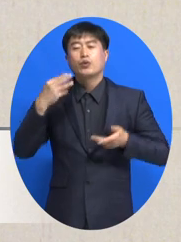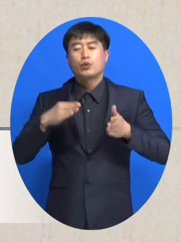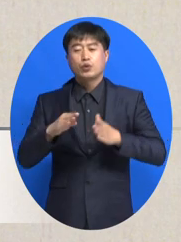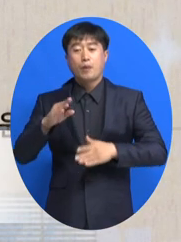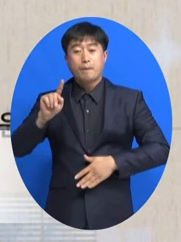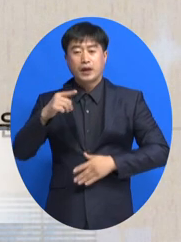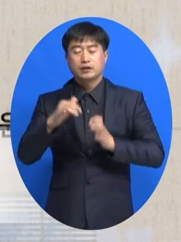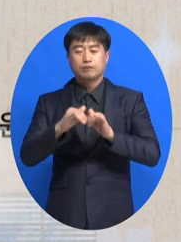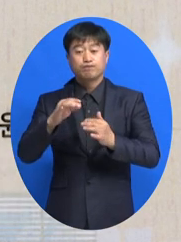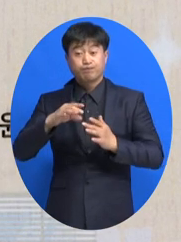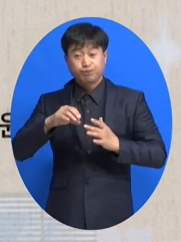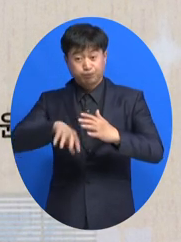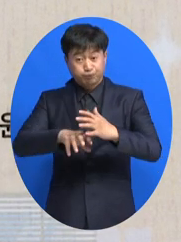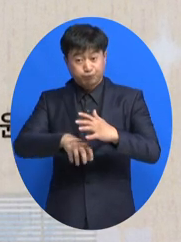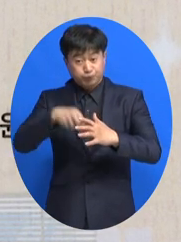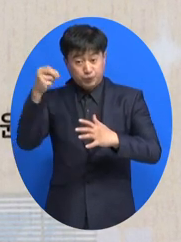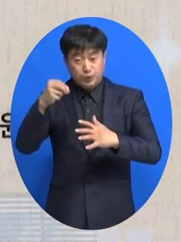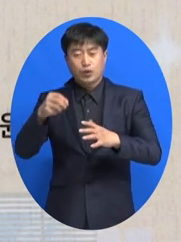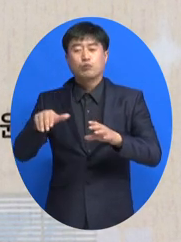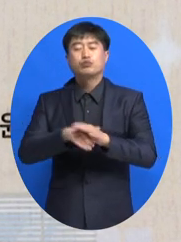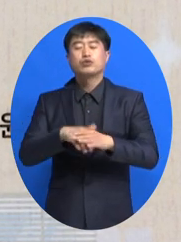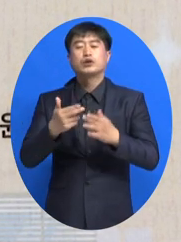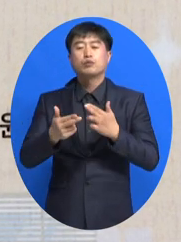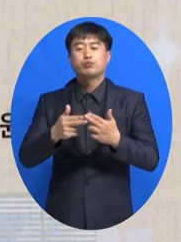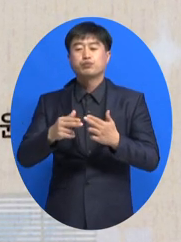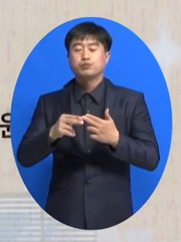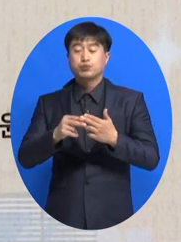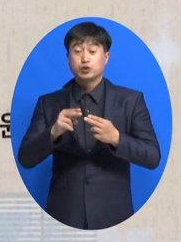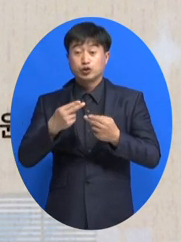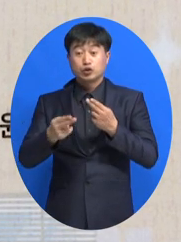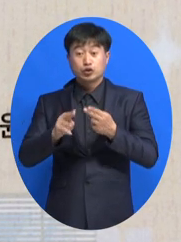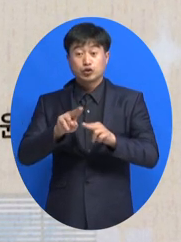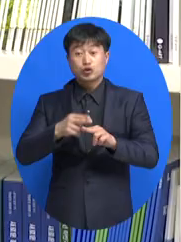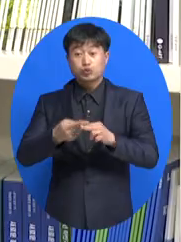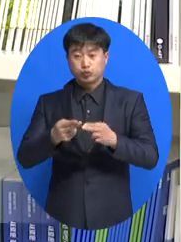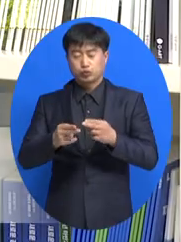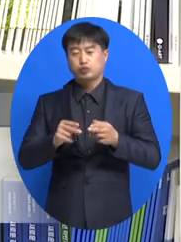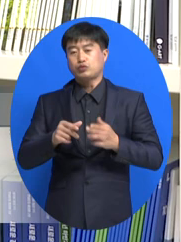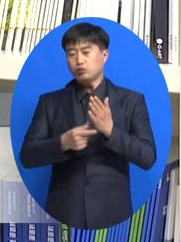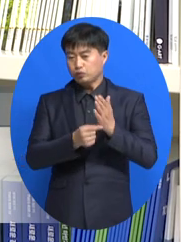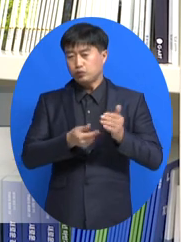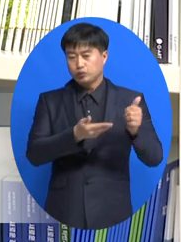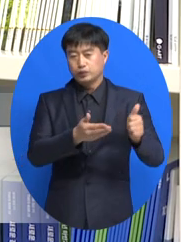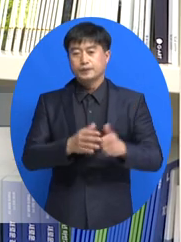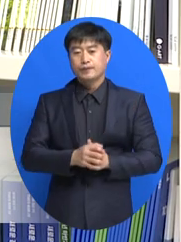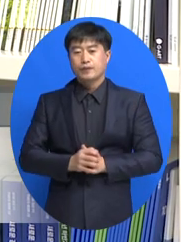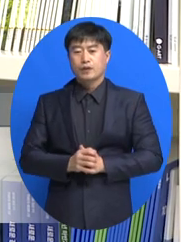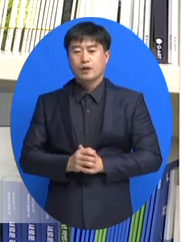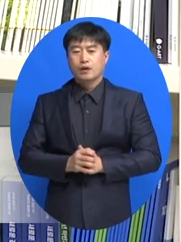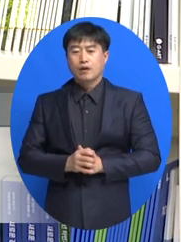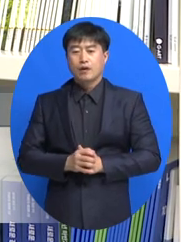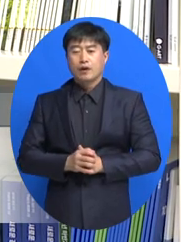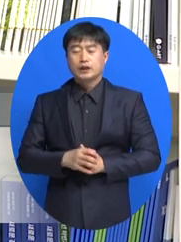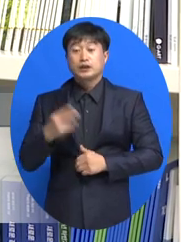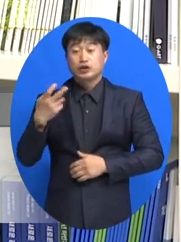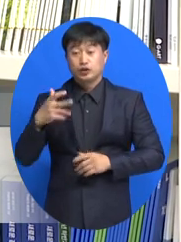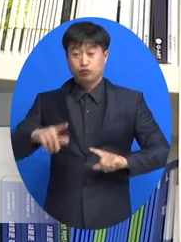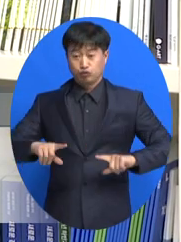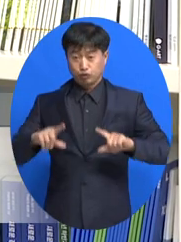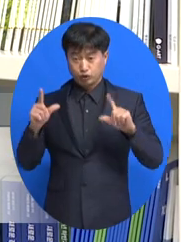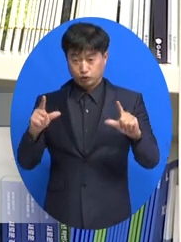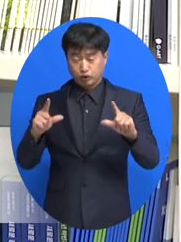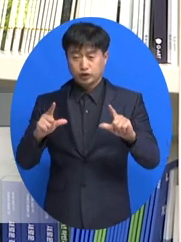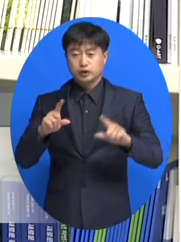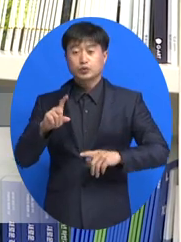100명을 추첨해 문화상품권 기프티콘 만 원을 보내줍니다. 책이 서가에 나란히 진열된 모습을 본떠